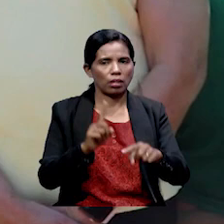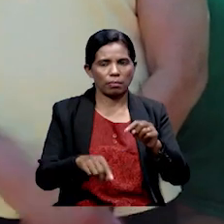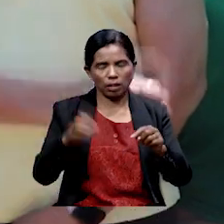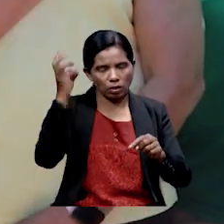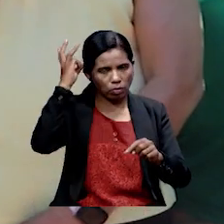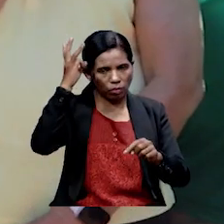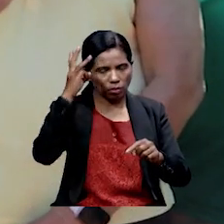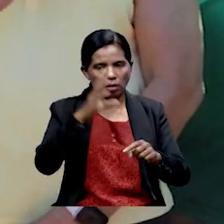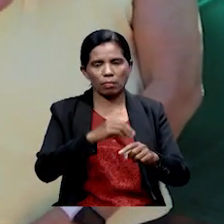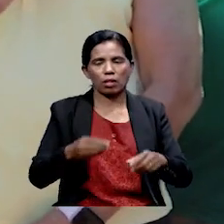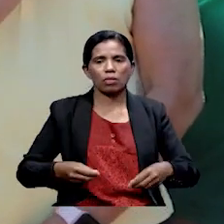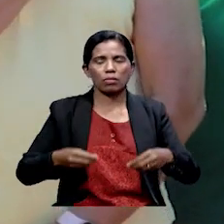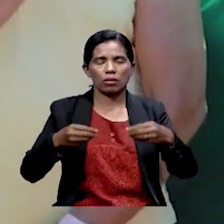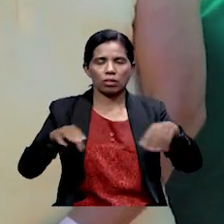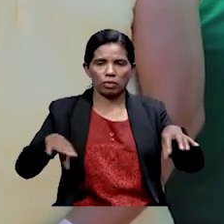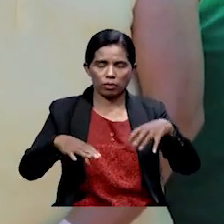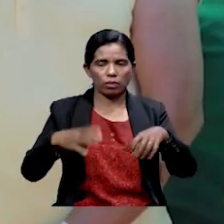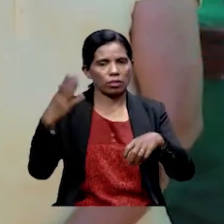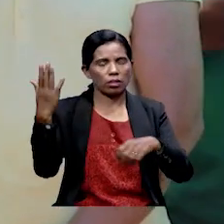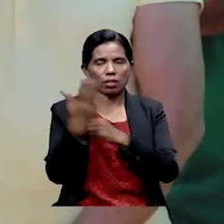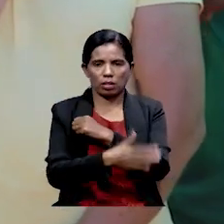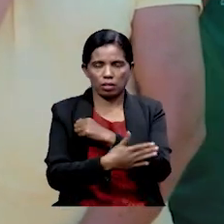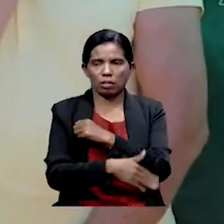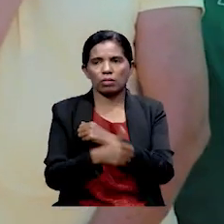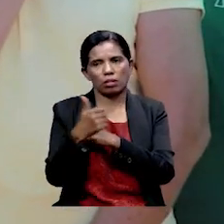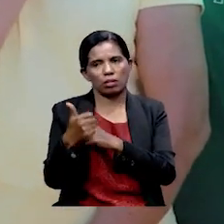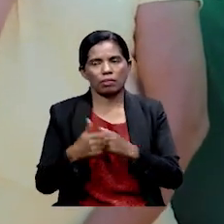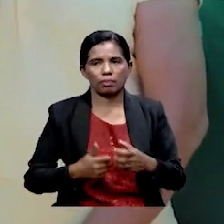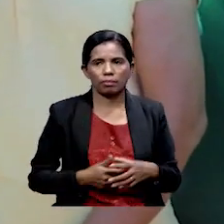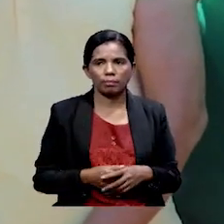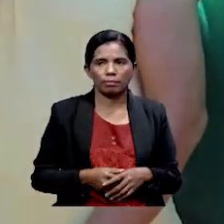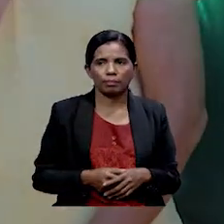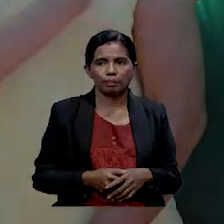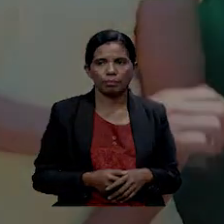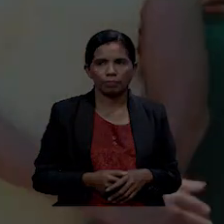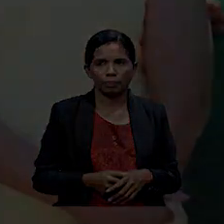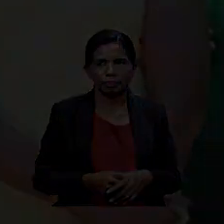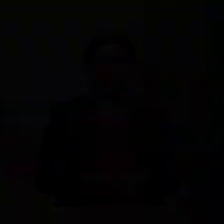Prejudica Serviço e Herailior. Terezinha Lelan, Dilma Suzetti, Gemen.